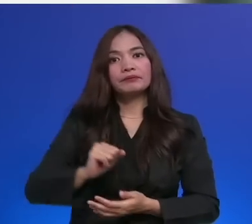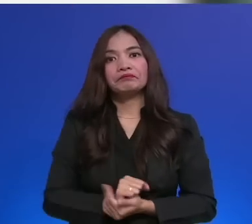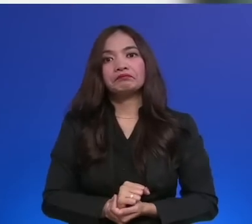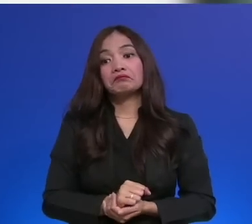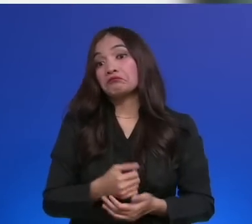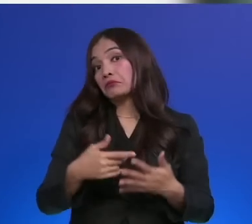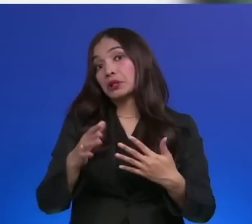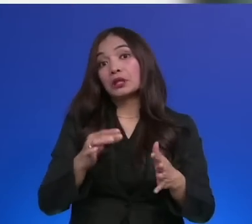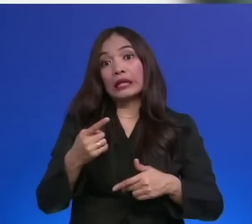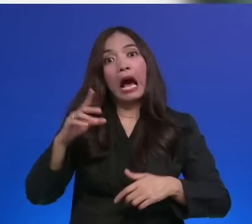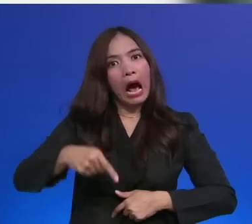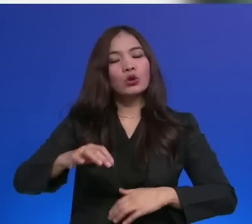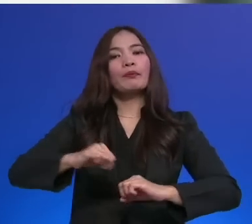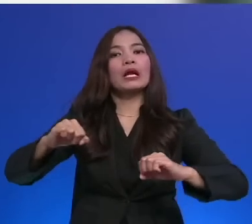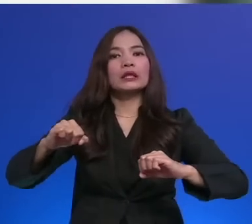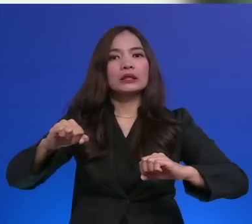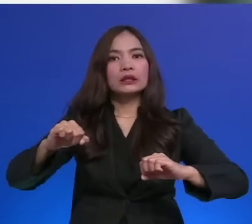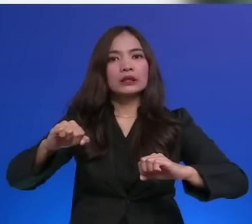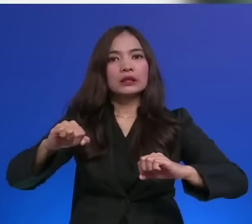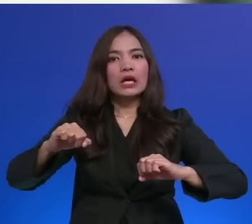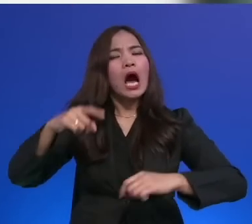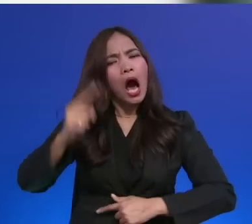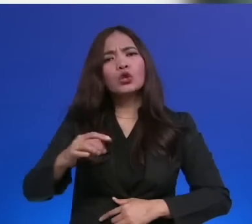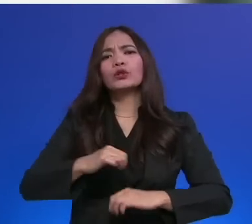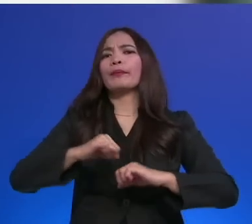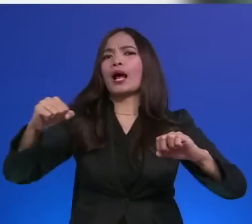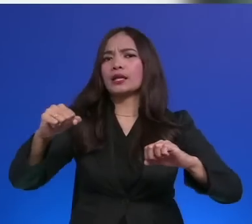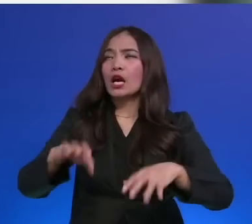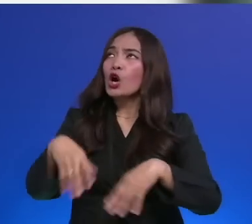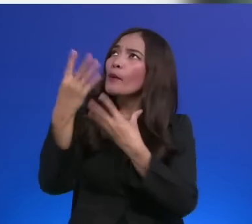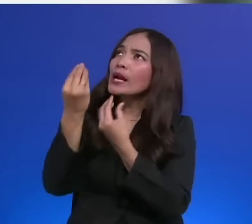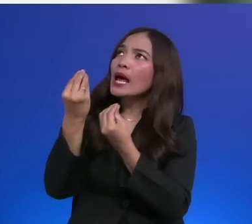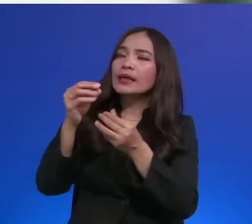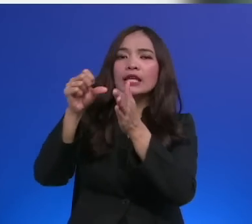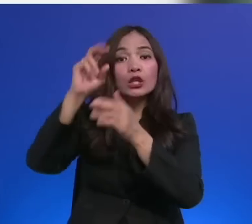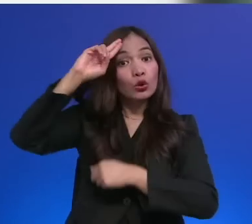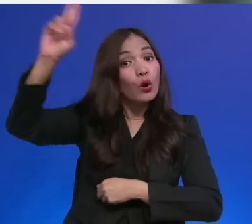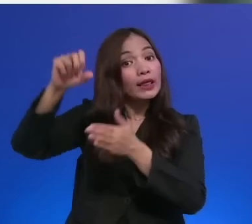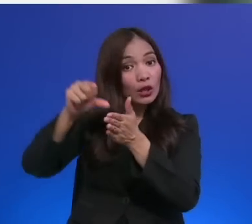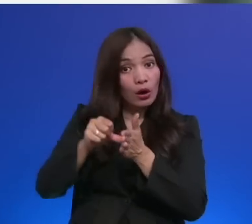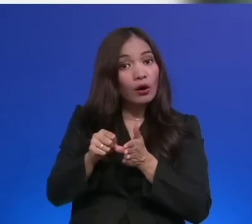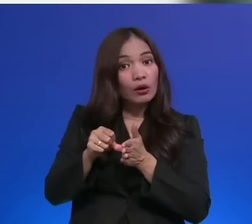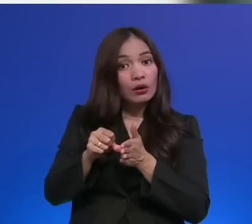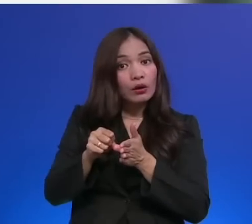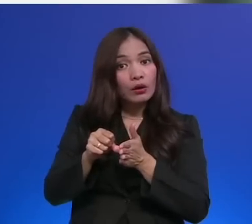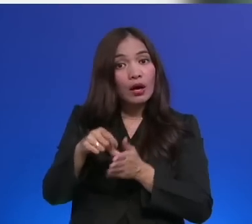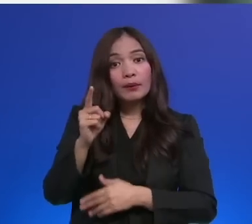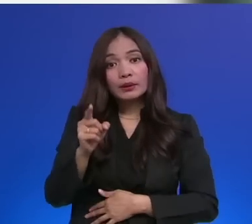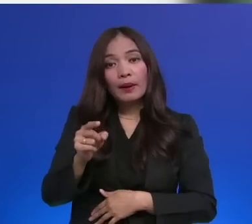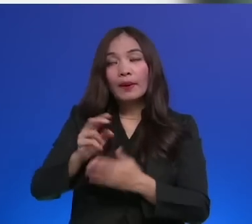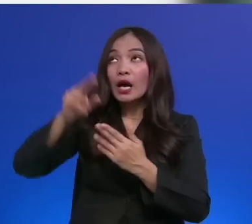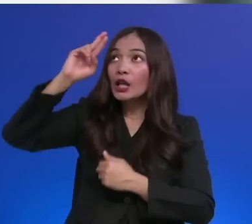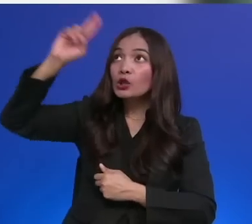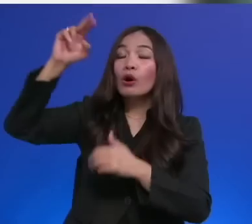Mestinya kita berani, ya saudaraku, harus berani menanti pertolongan Tuhan. Karena pertolongan